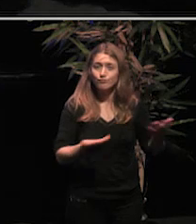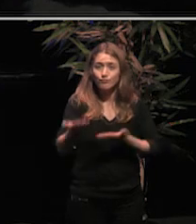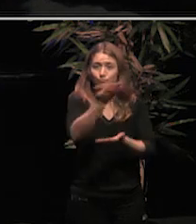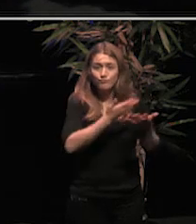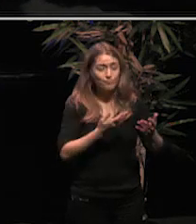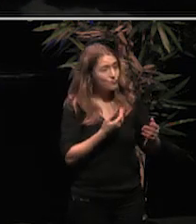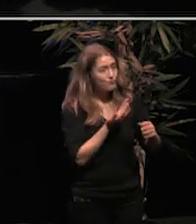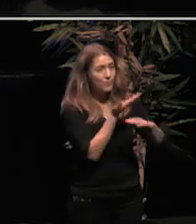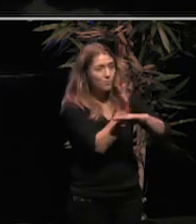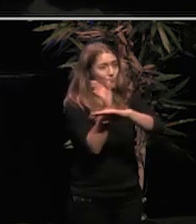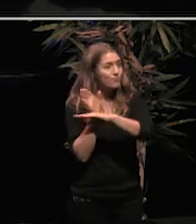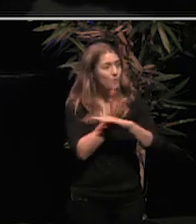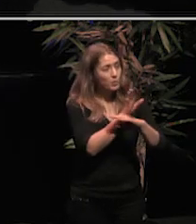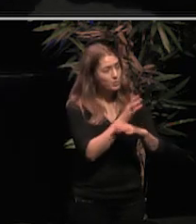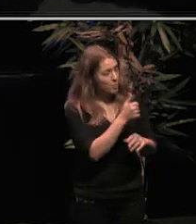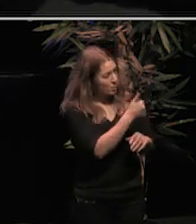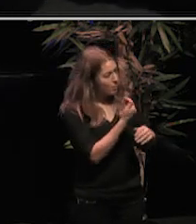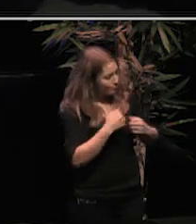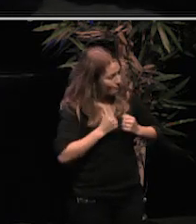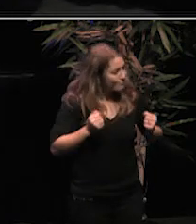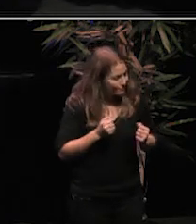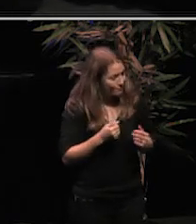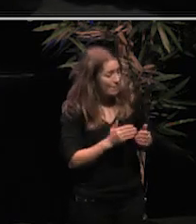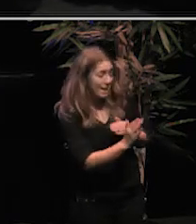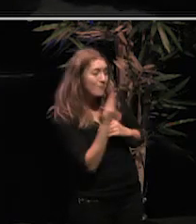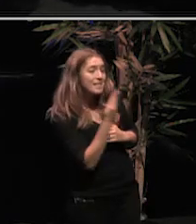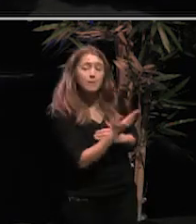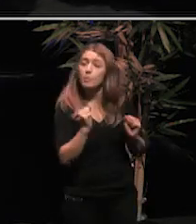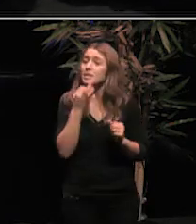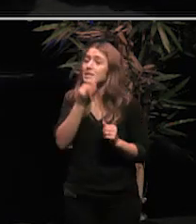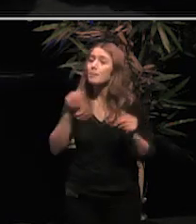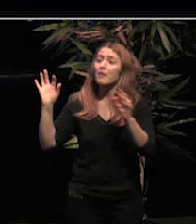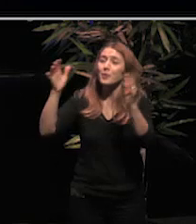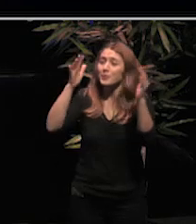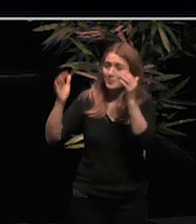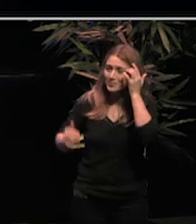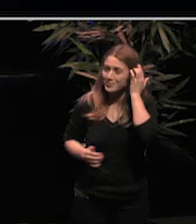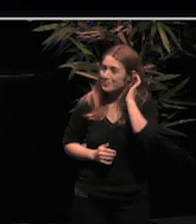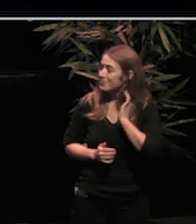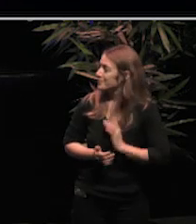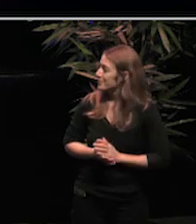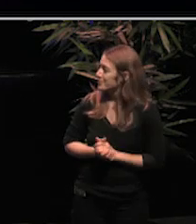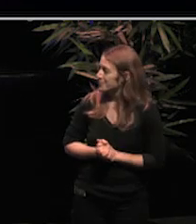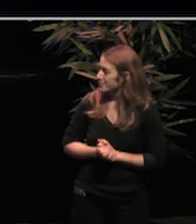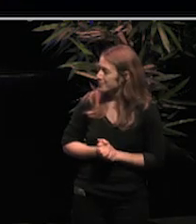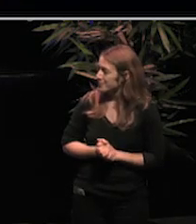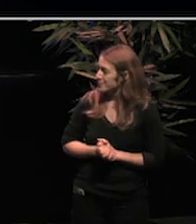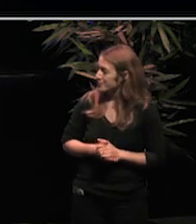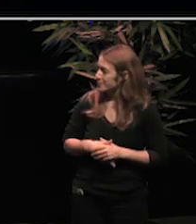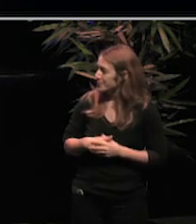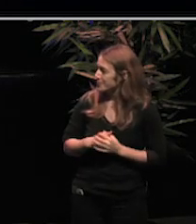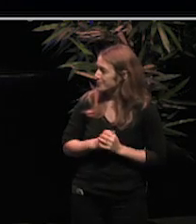aussi intimement, je dirais, ton expérience. Et on peut l'applaudir et lui souhaiter... Et une demi-heure